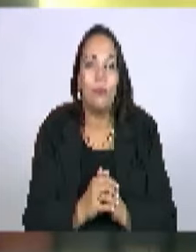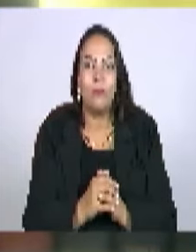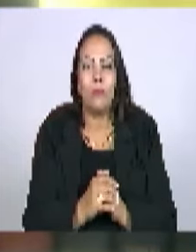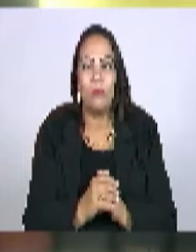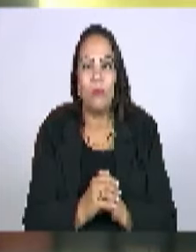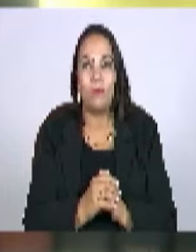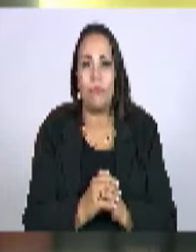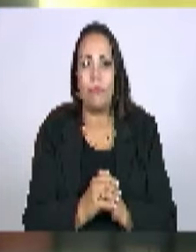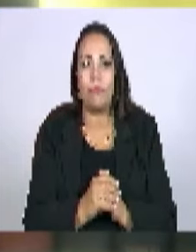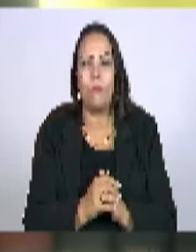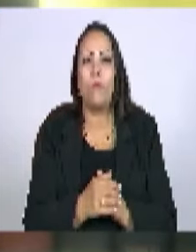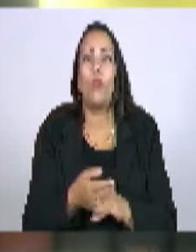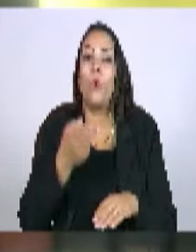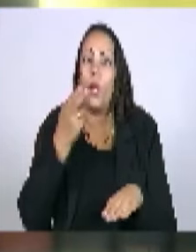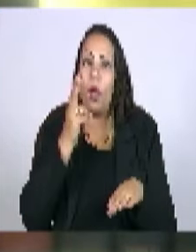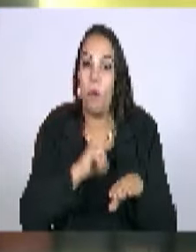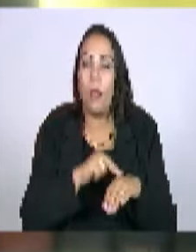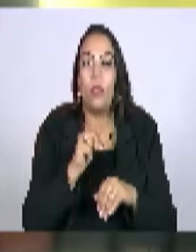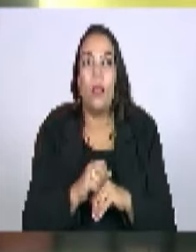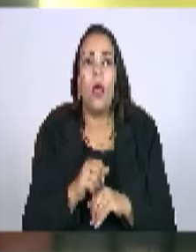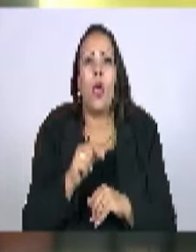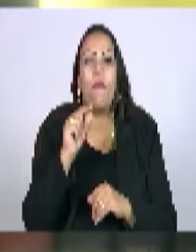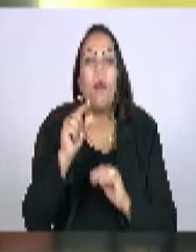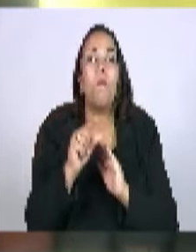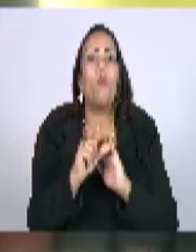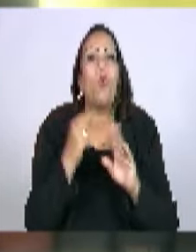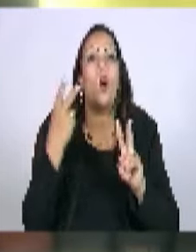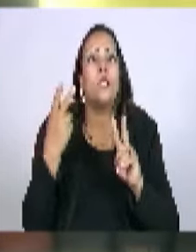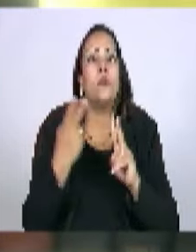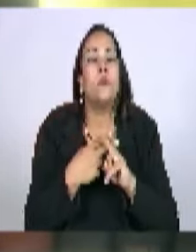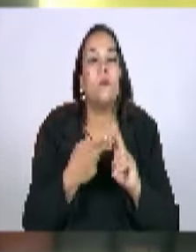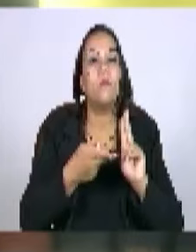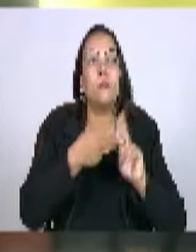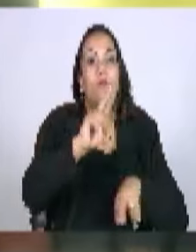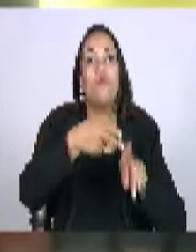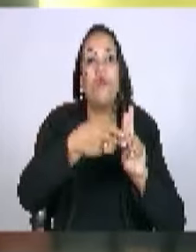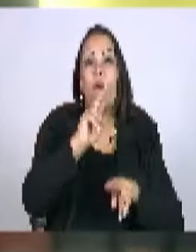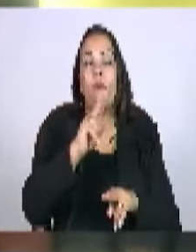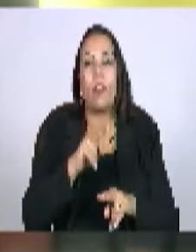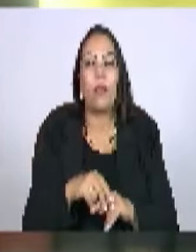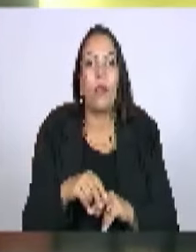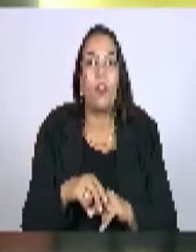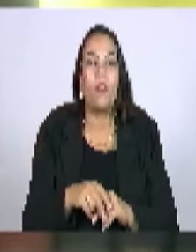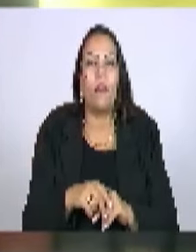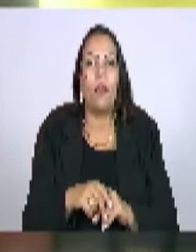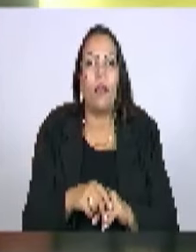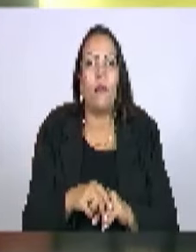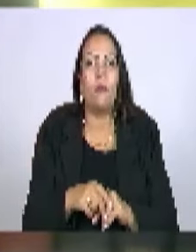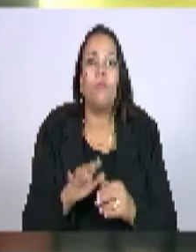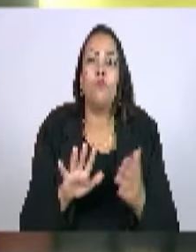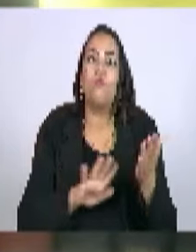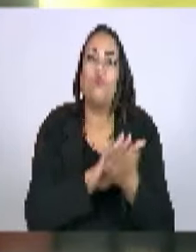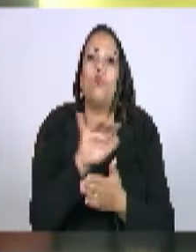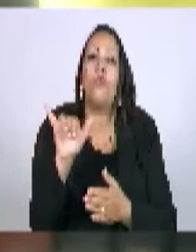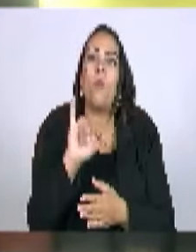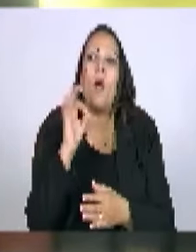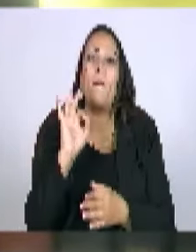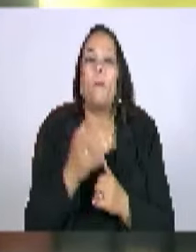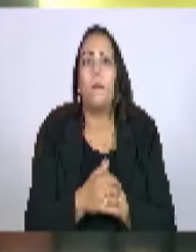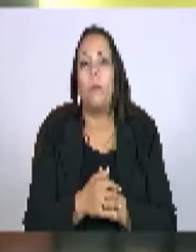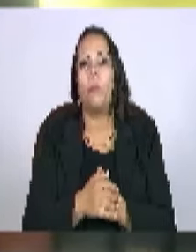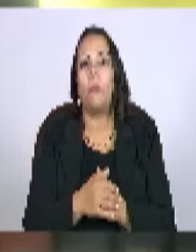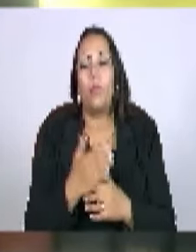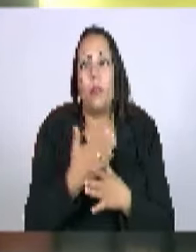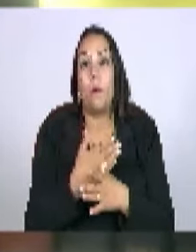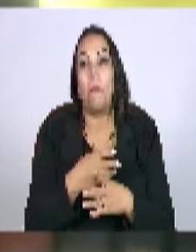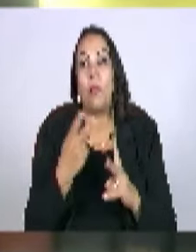الكافيه طبعا مساله الهجره هتظلم ساله مهمه يعوضوا